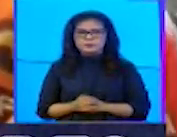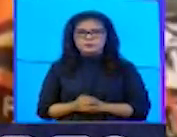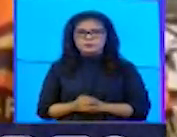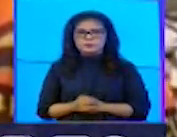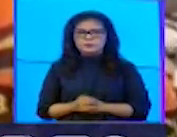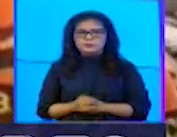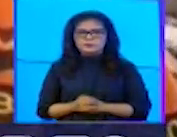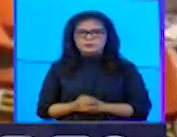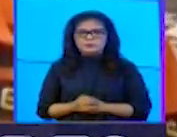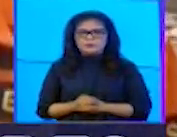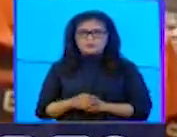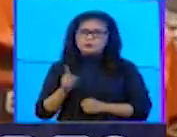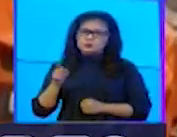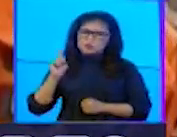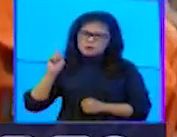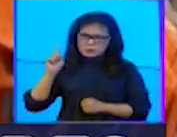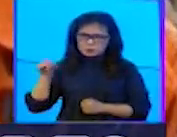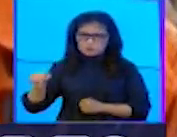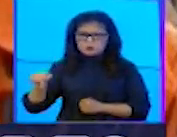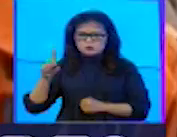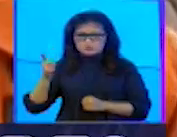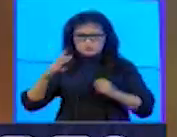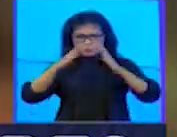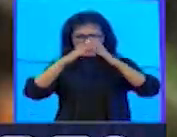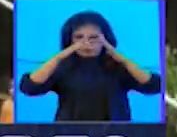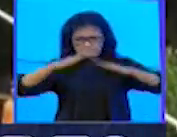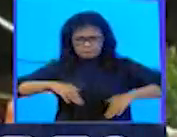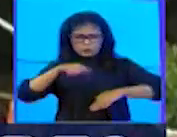karena pergerakan tanah yang ekstrim.